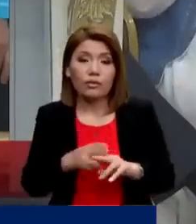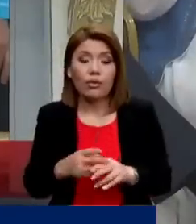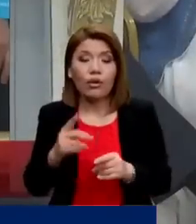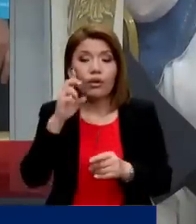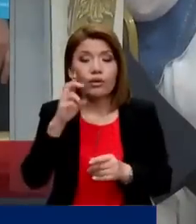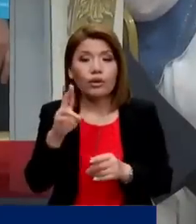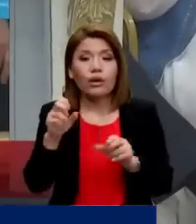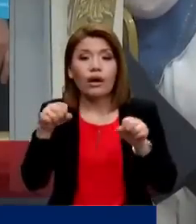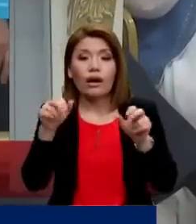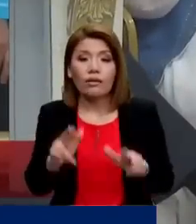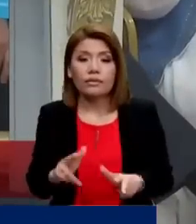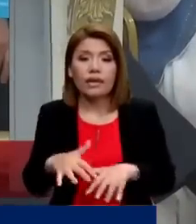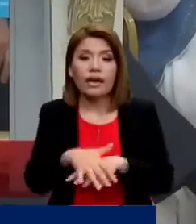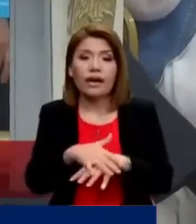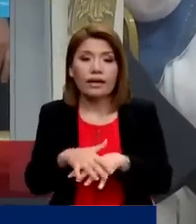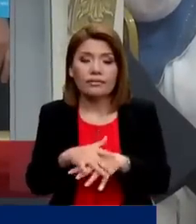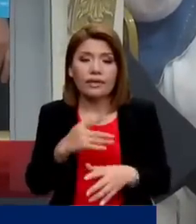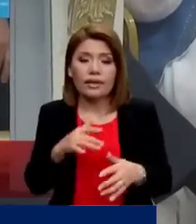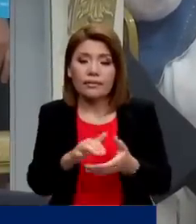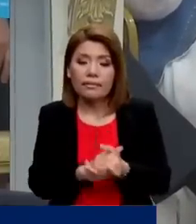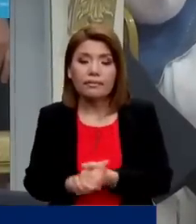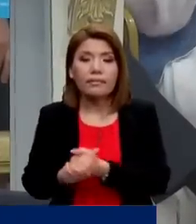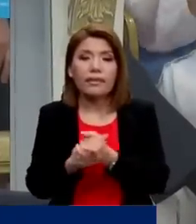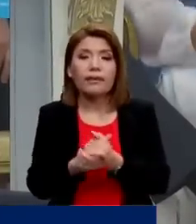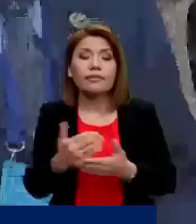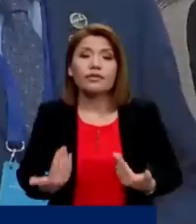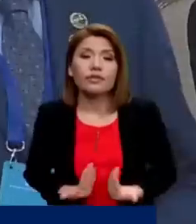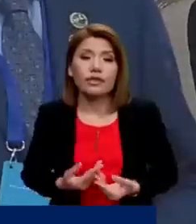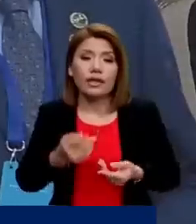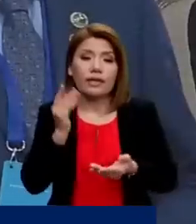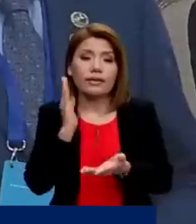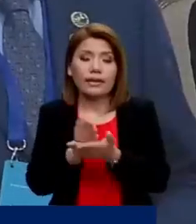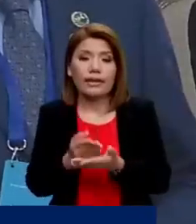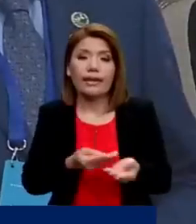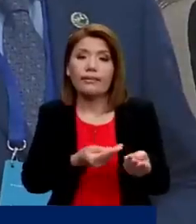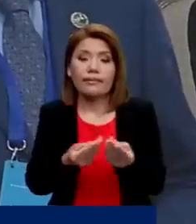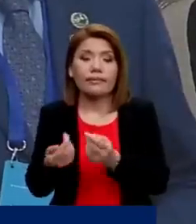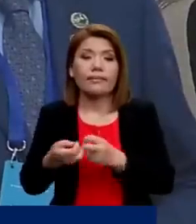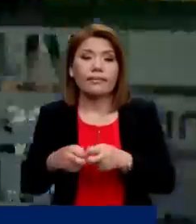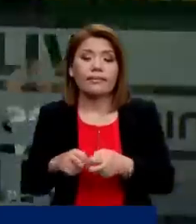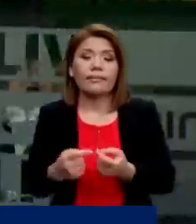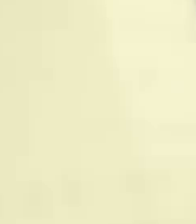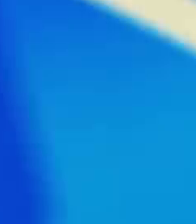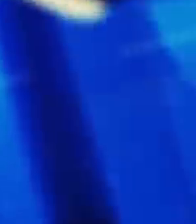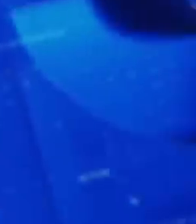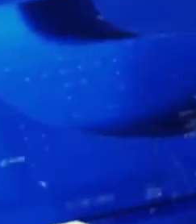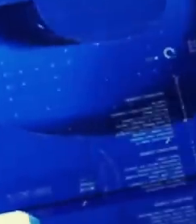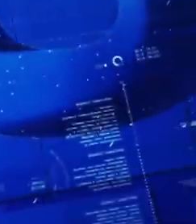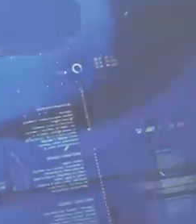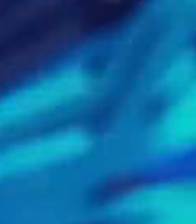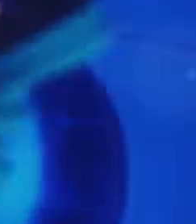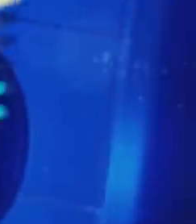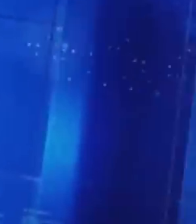ұлттық қауіпсіздігімізге және халқымыздың бейбіт өміріне тікелей әсері бар өте маңызды мәселе.